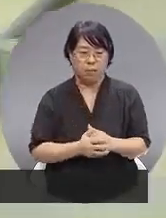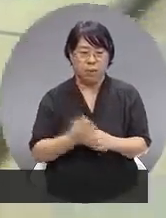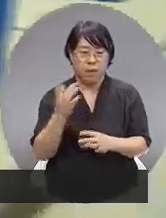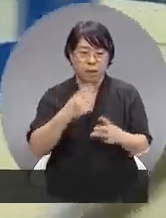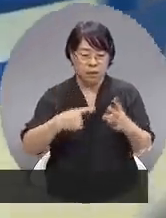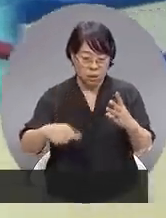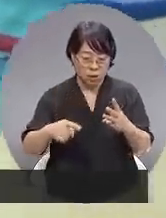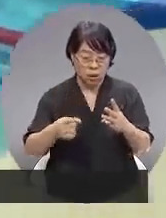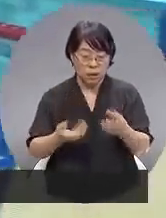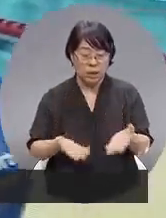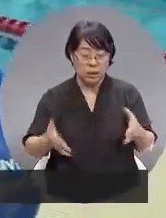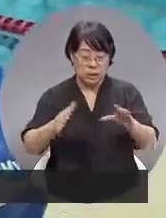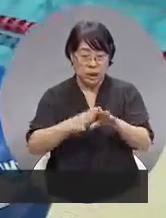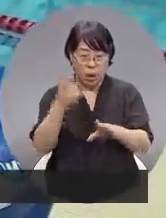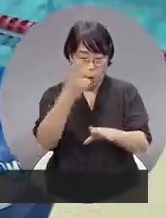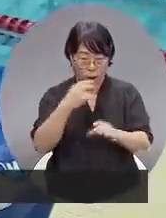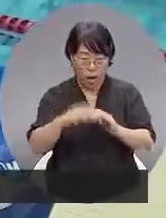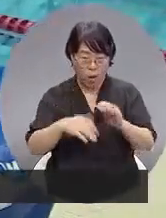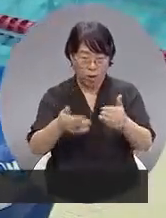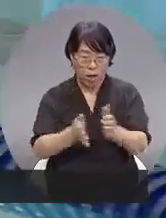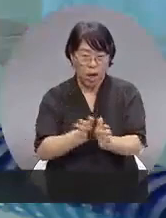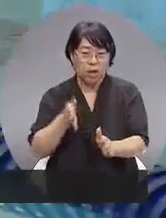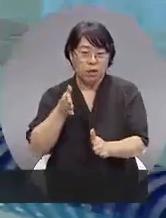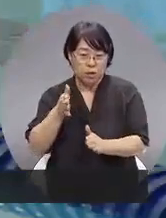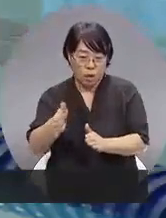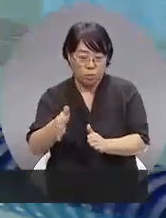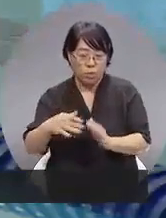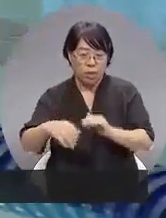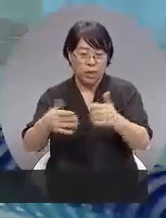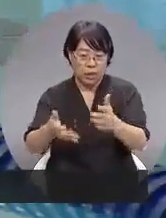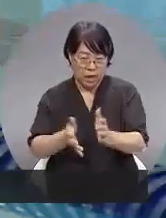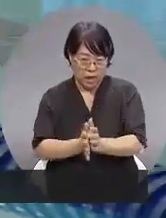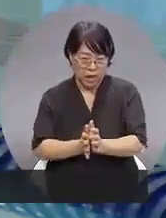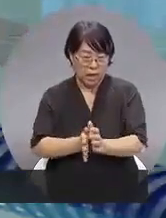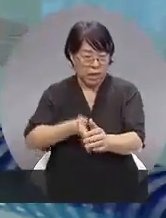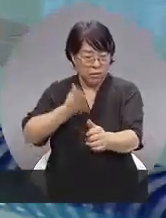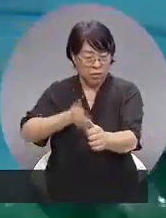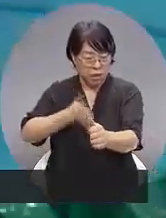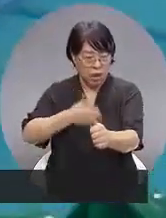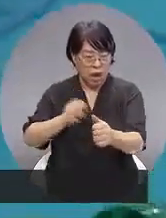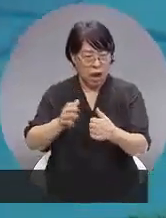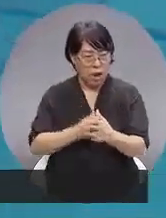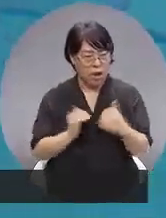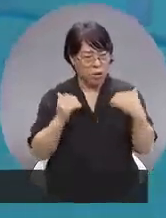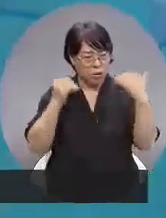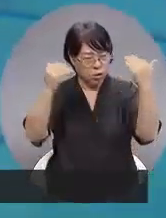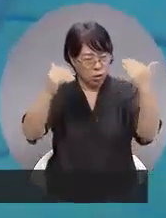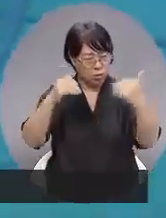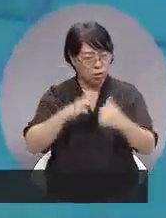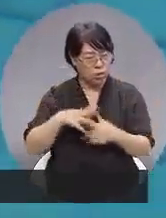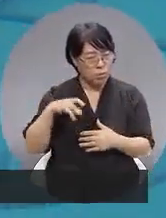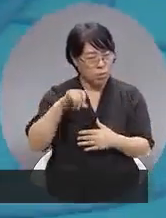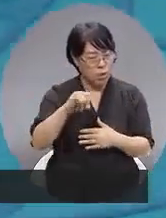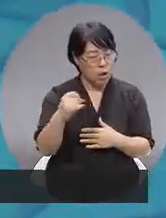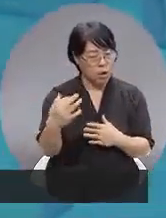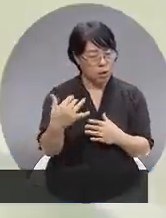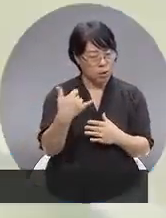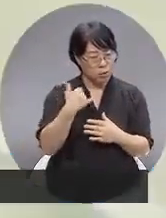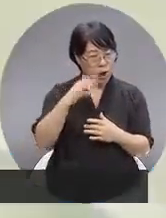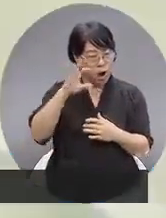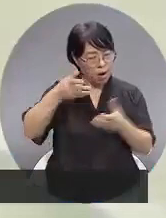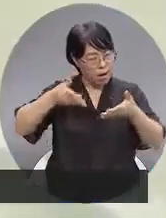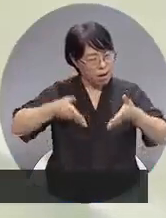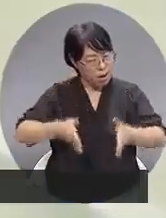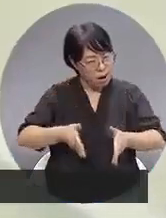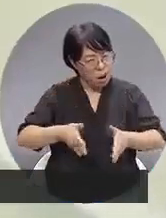청주시 시설관리공단은 전문기관의 생물체 판정을 의뢰하는 한편 성충유충이 들어와 산란했을 가능성에 대비해 물을